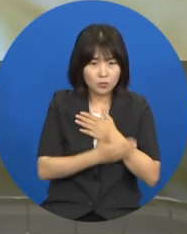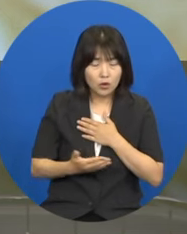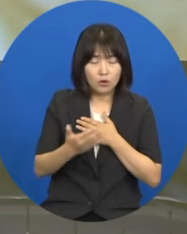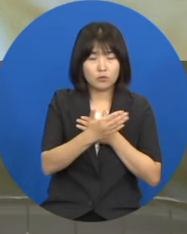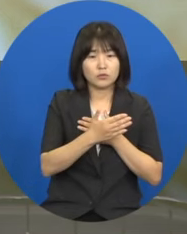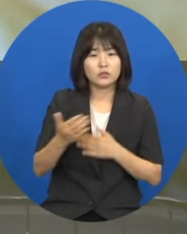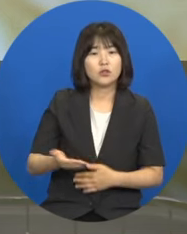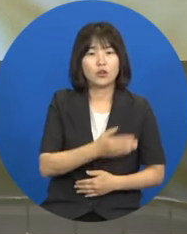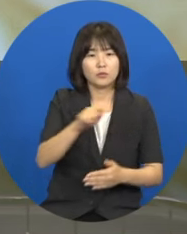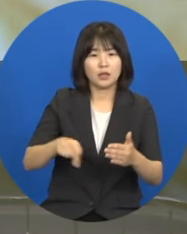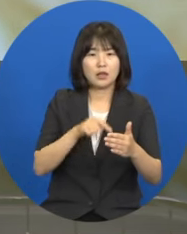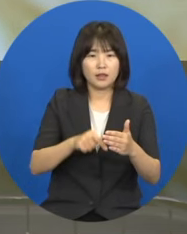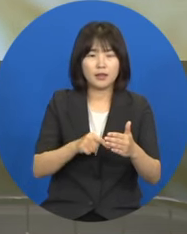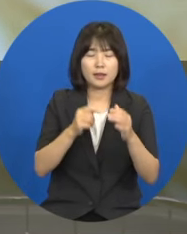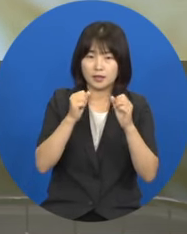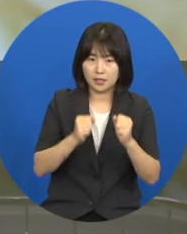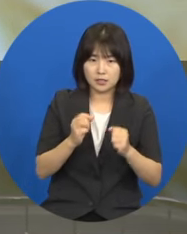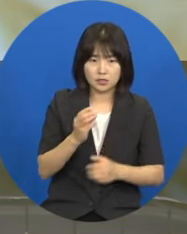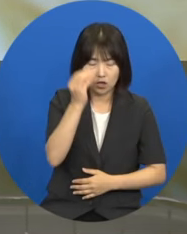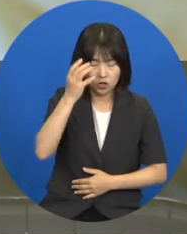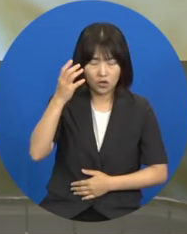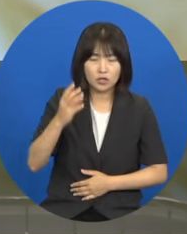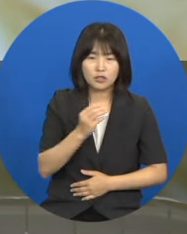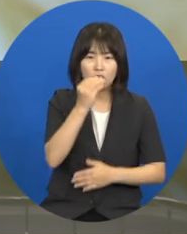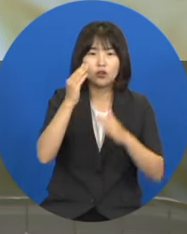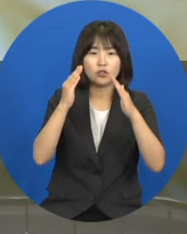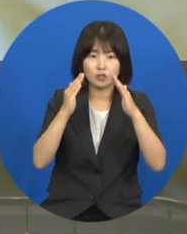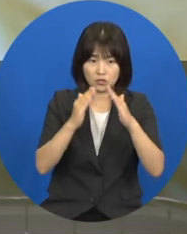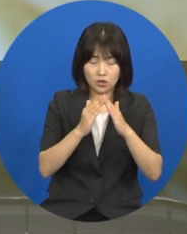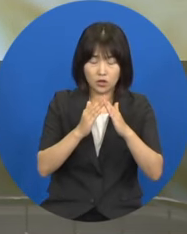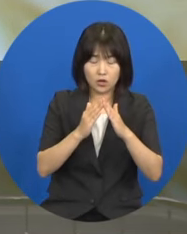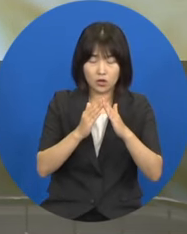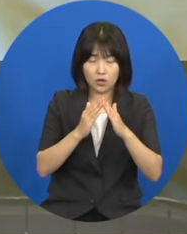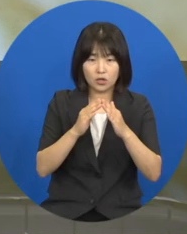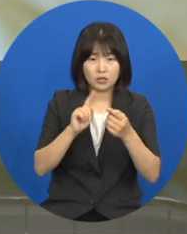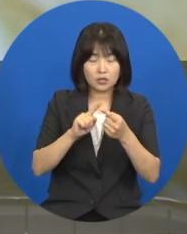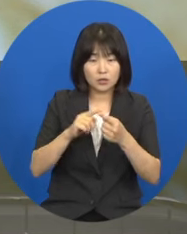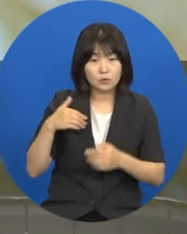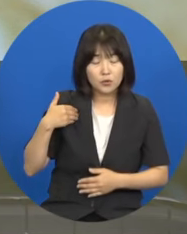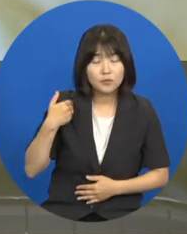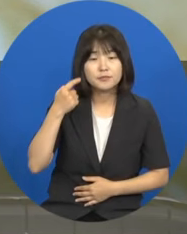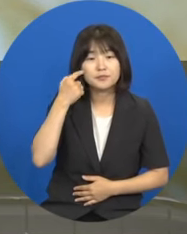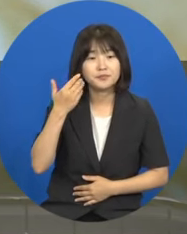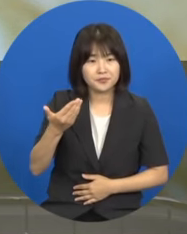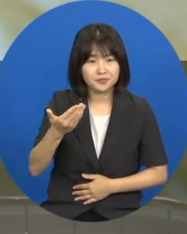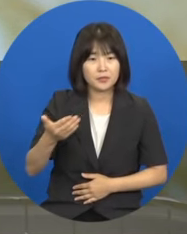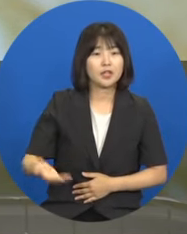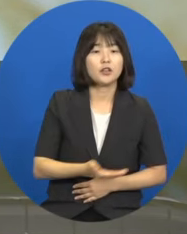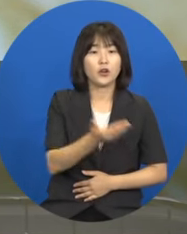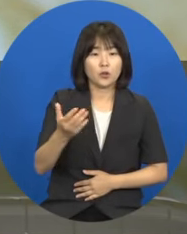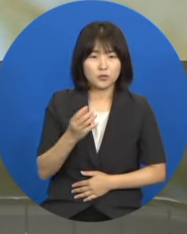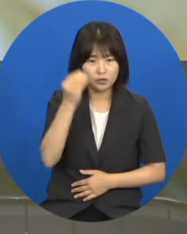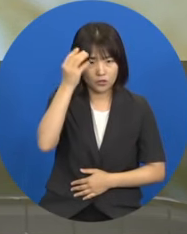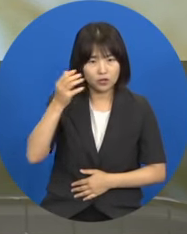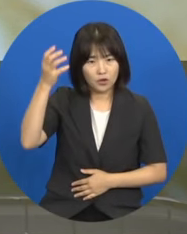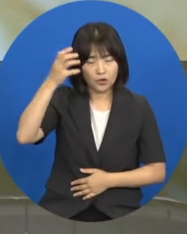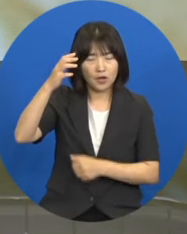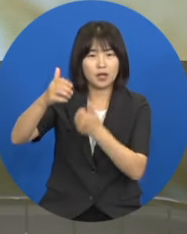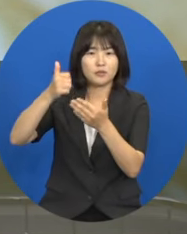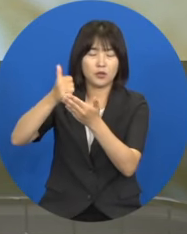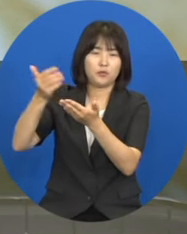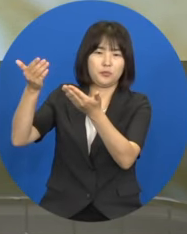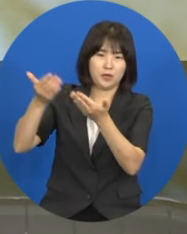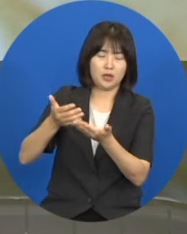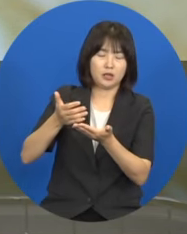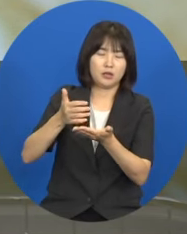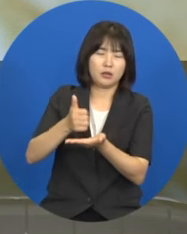안에 계신 성령의 성전이라는 것을 알지 못합니까? 여러분은 성령을 하나님께로부터